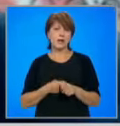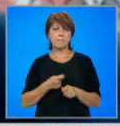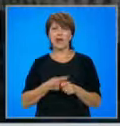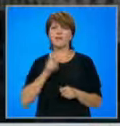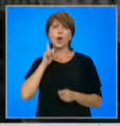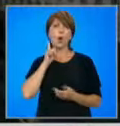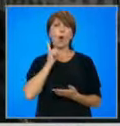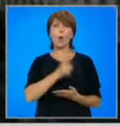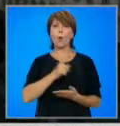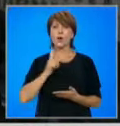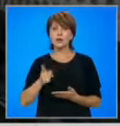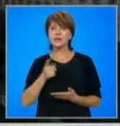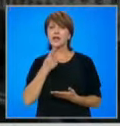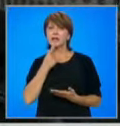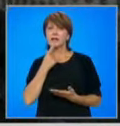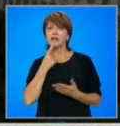действия